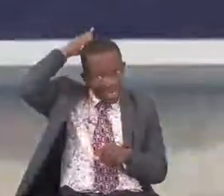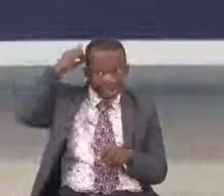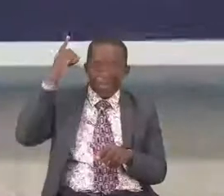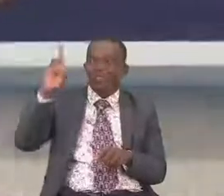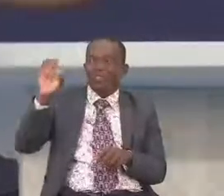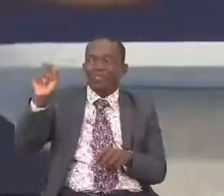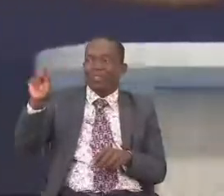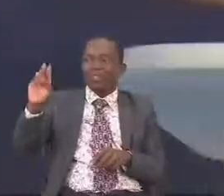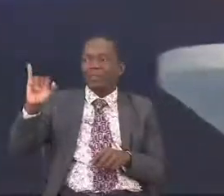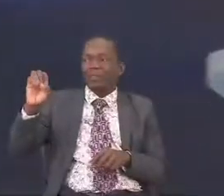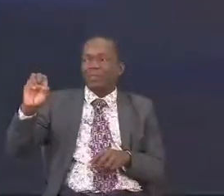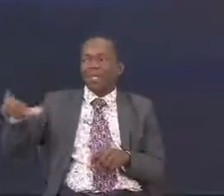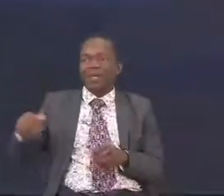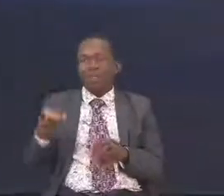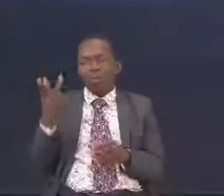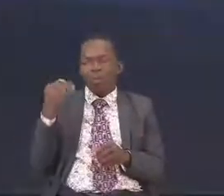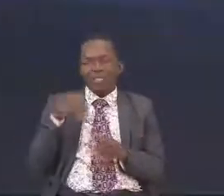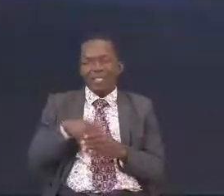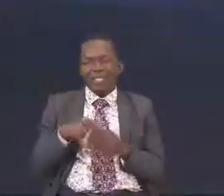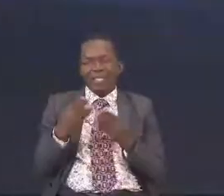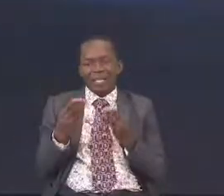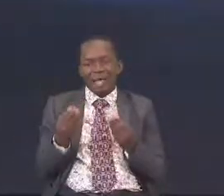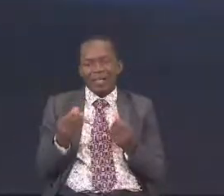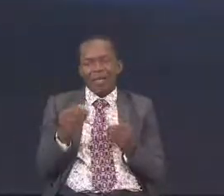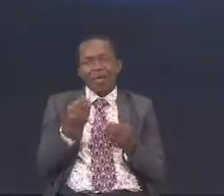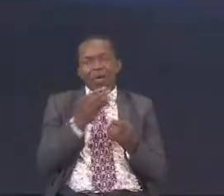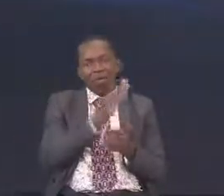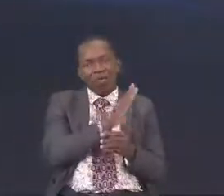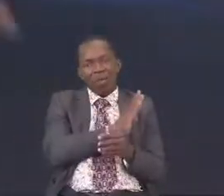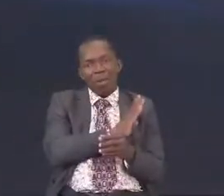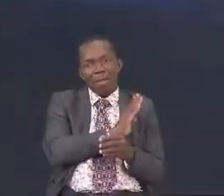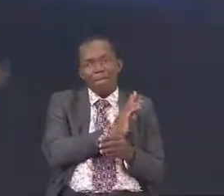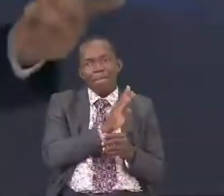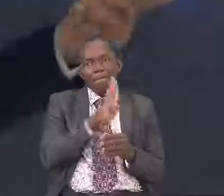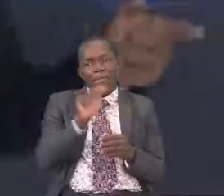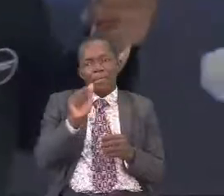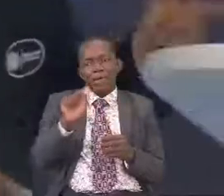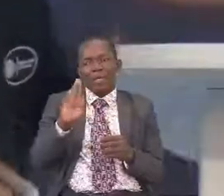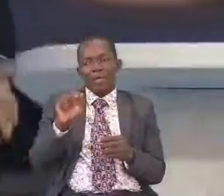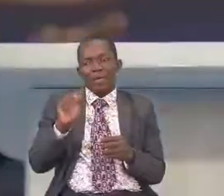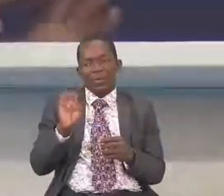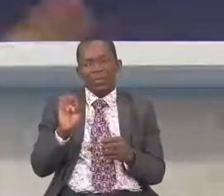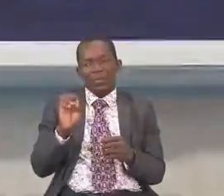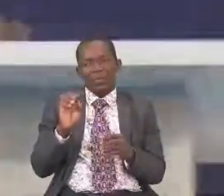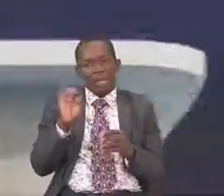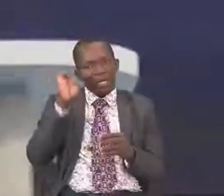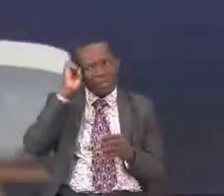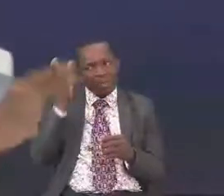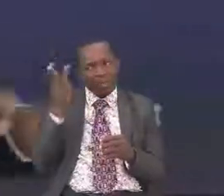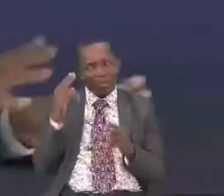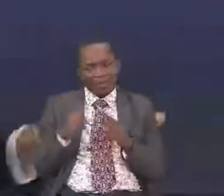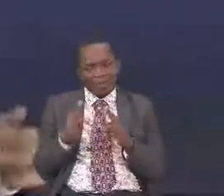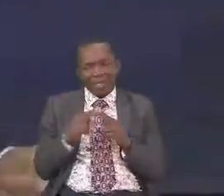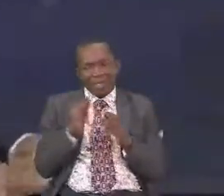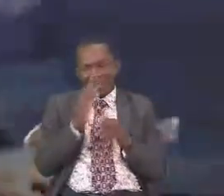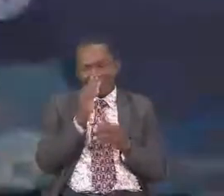pas me mordre. Et lui criait non. Il y a des moments, il faut la foi silencieuse. Il a dit que personne ne doit prier pendant